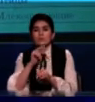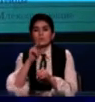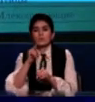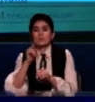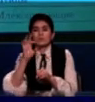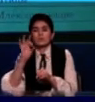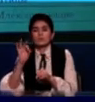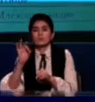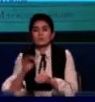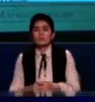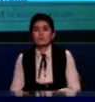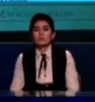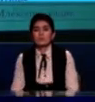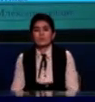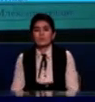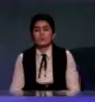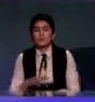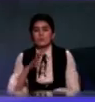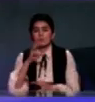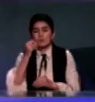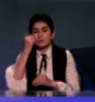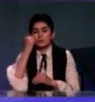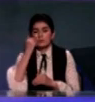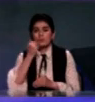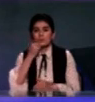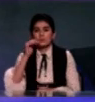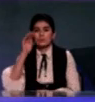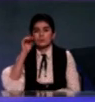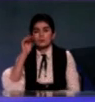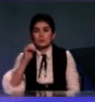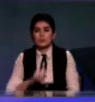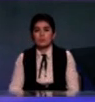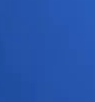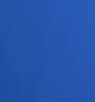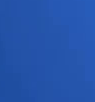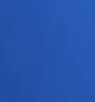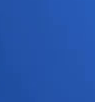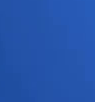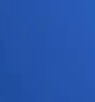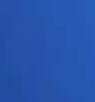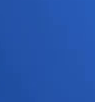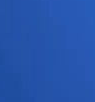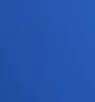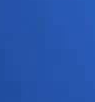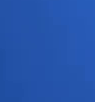признаки, особенности. Всем спасибо. До свидания.